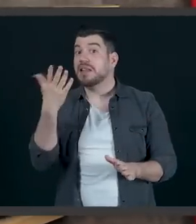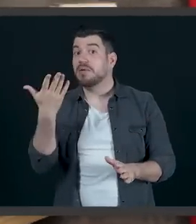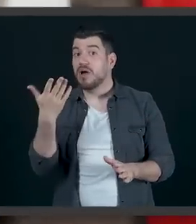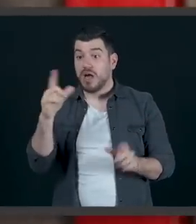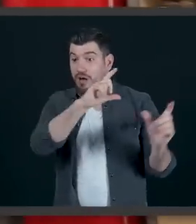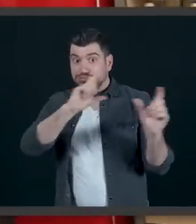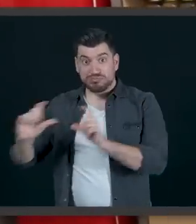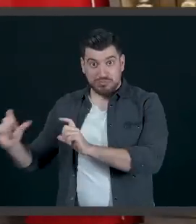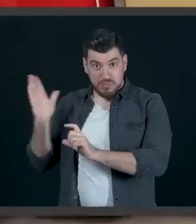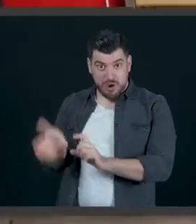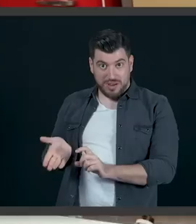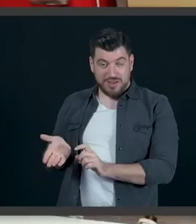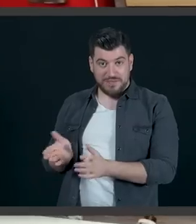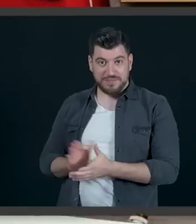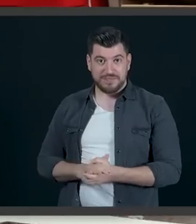Εδώ.